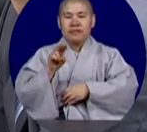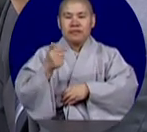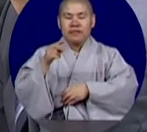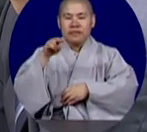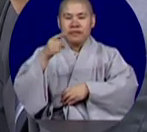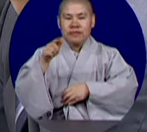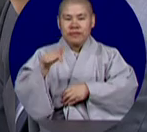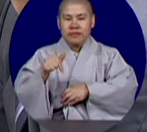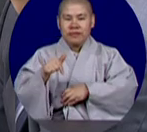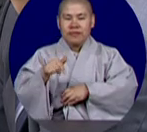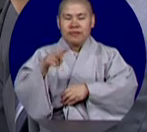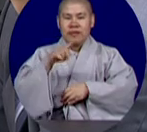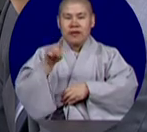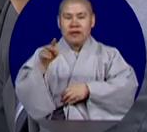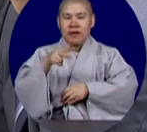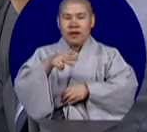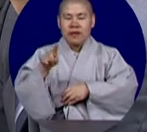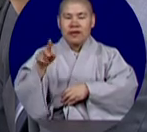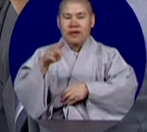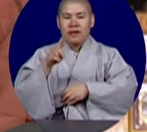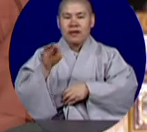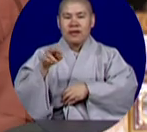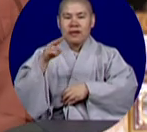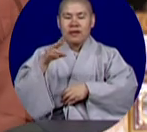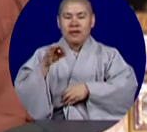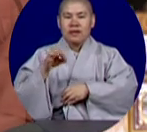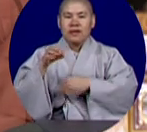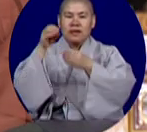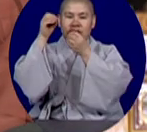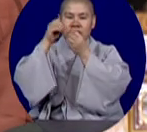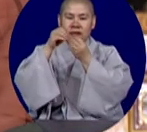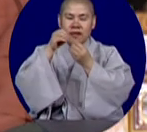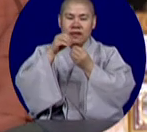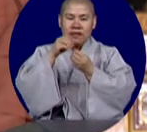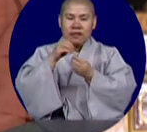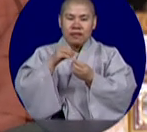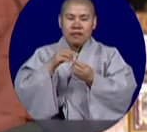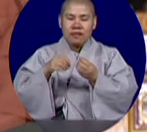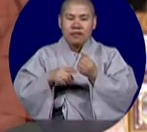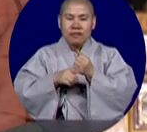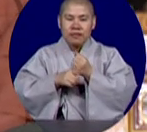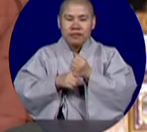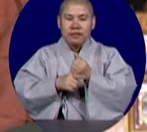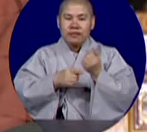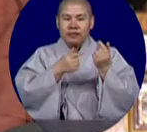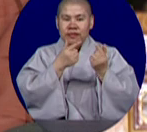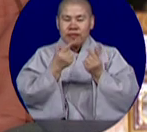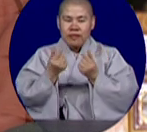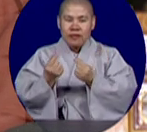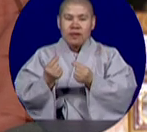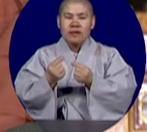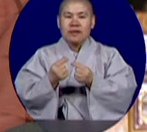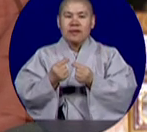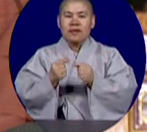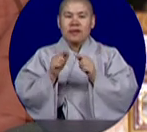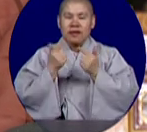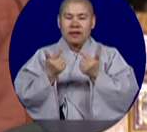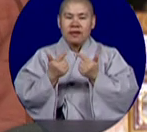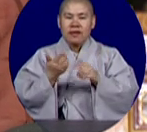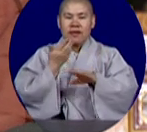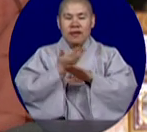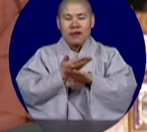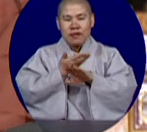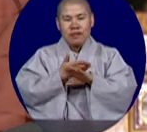이걸 또 사자상승이라고 그러죠. 이어가는 거. 이 상승이라고 하는 것은 똑같은 게 절대로 아닙니다. 또 다른 게